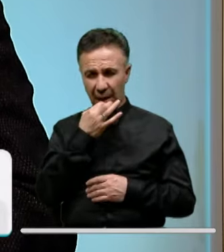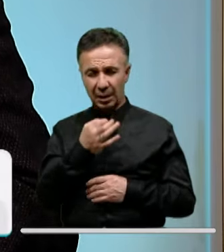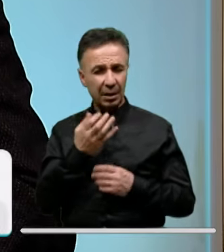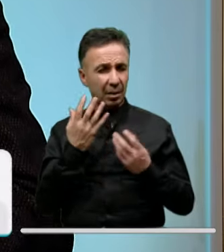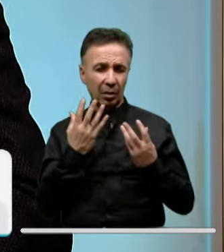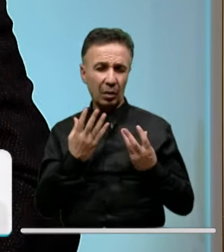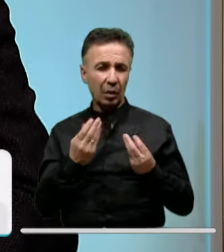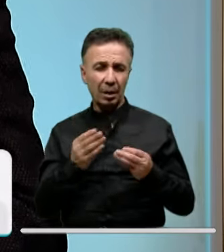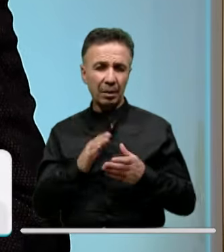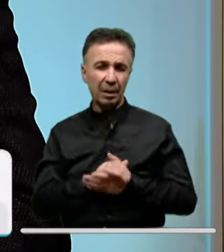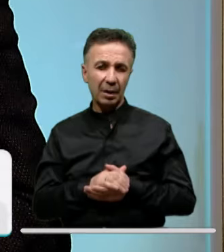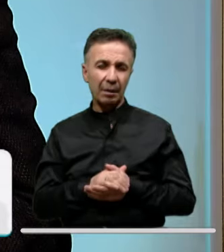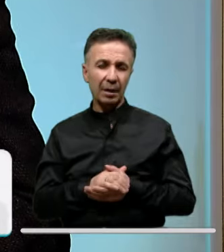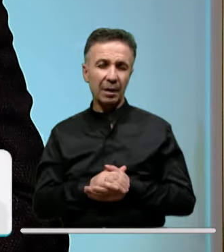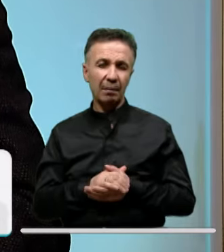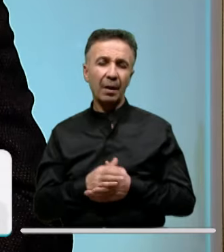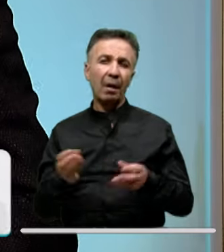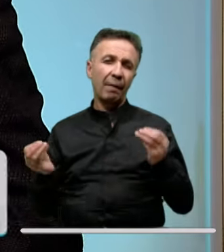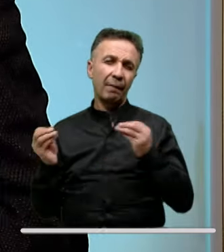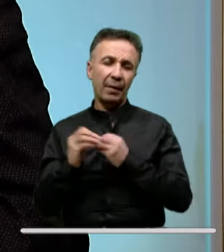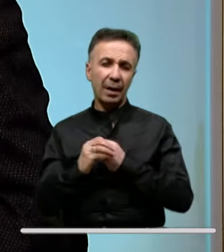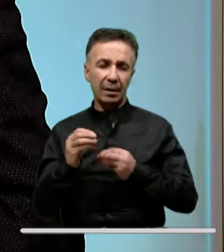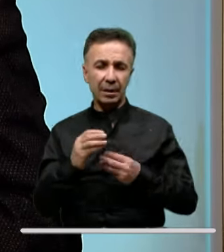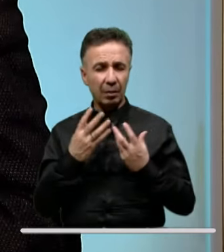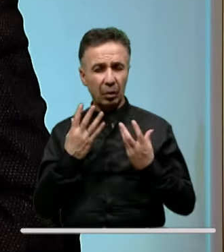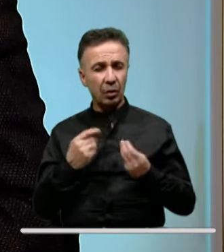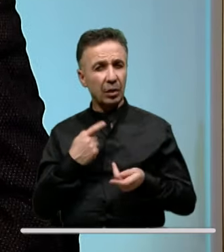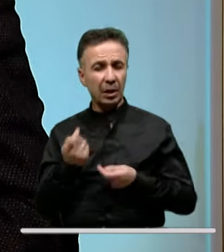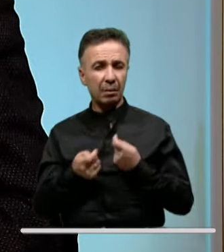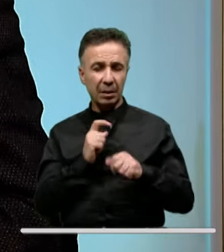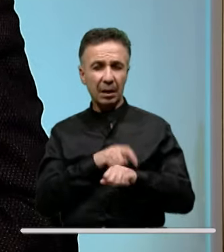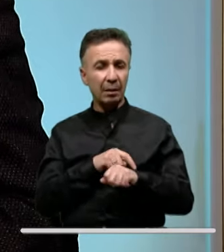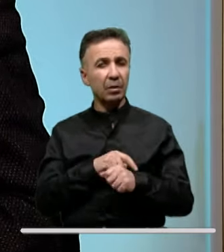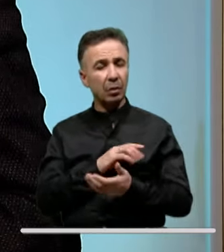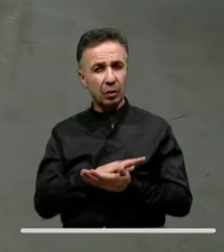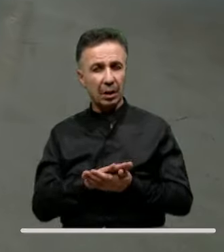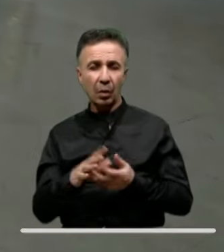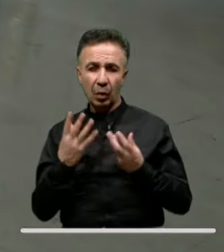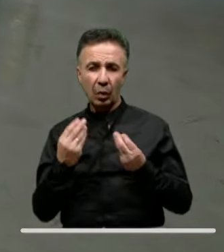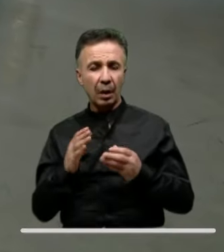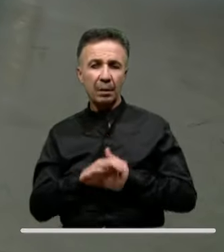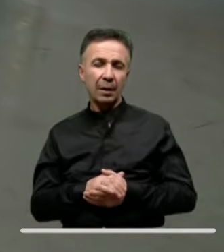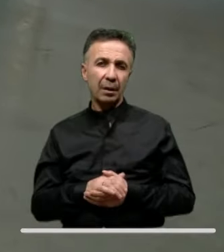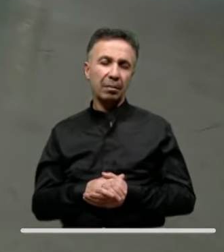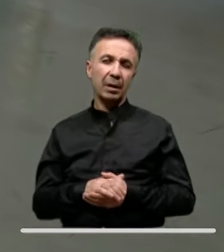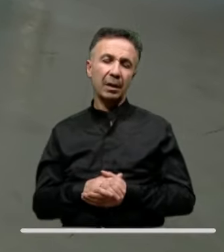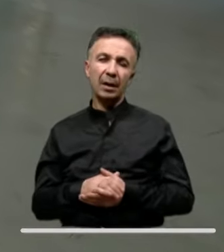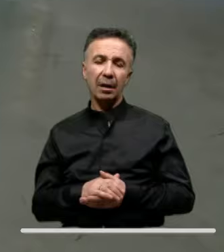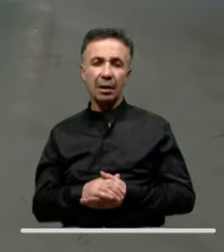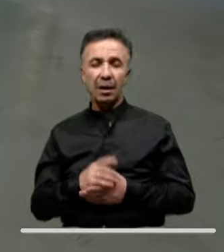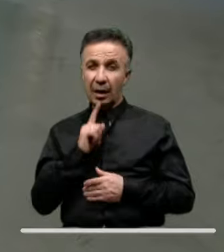olabilir. Belki vardiya sistemi değişebilir. Çalışma saatlerimizde efendim bazı düzenlemeler yapılabilir. Yeter ki asli görev